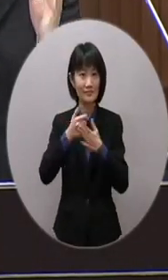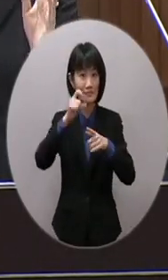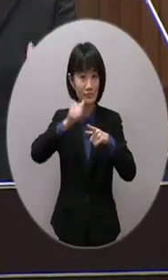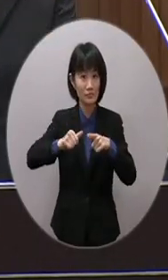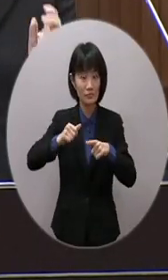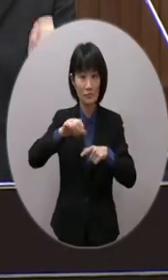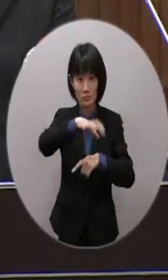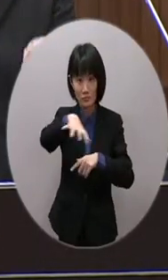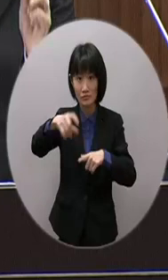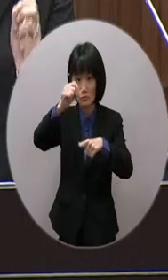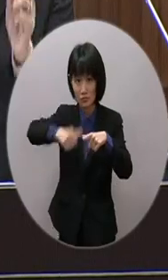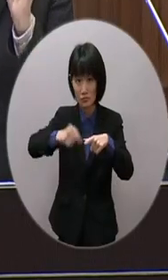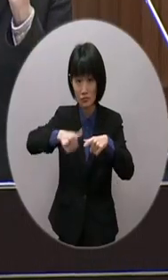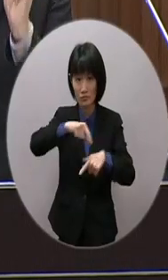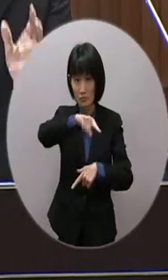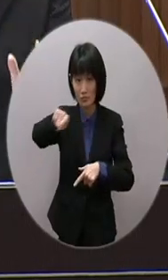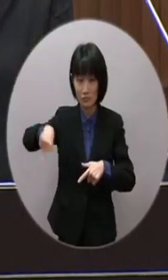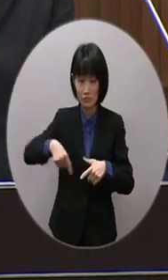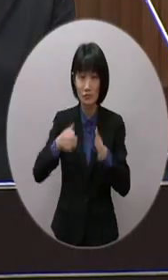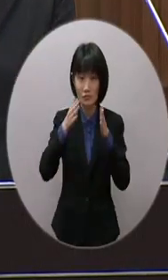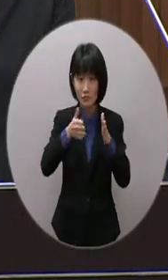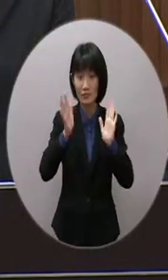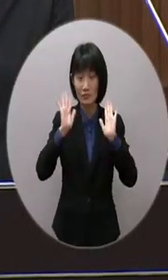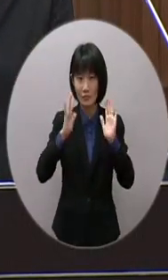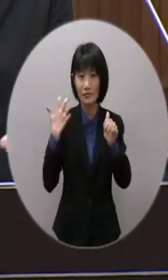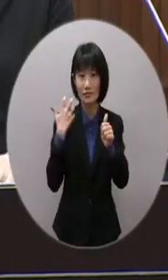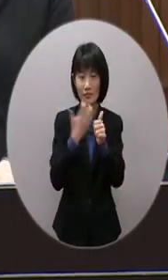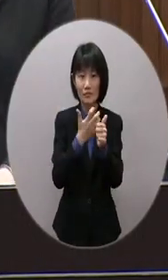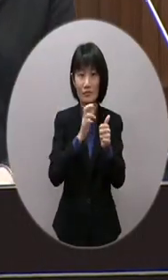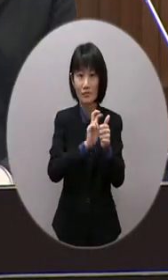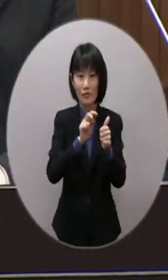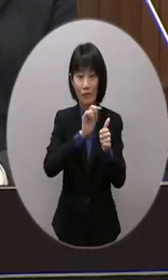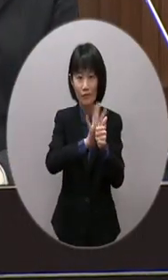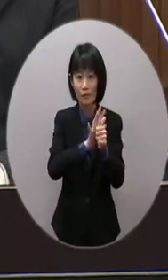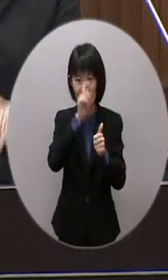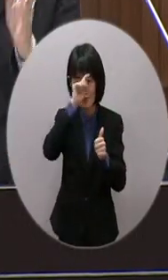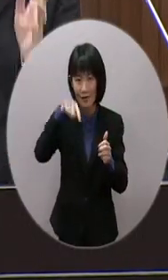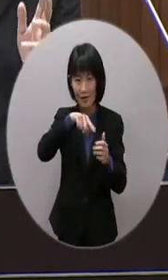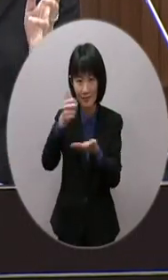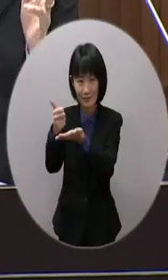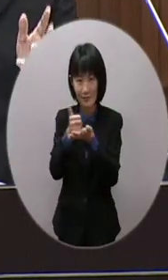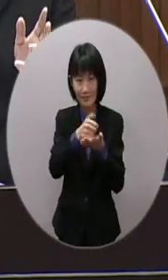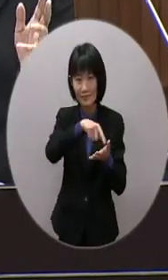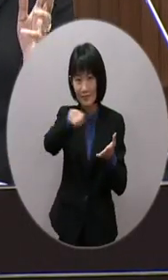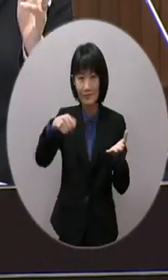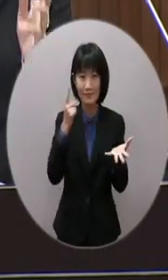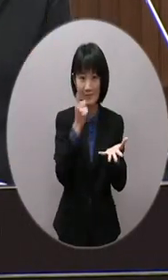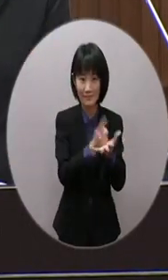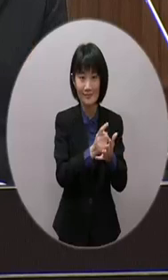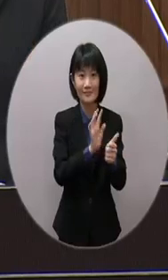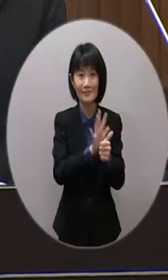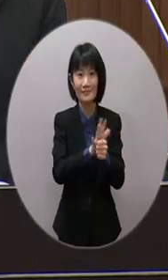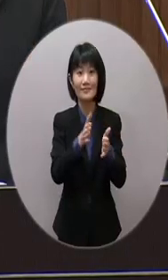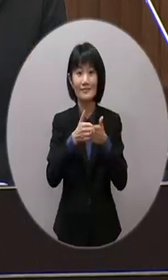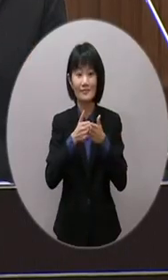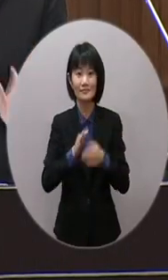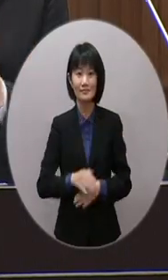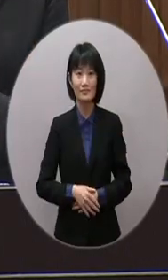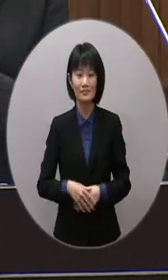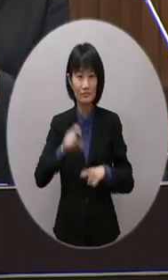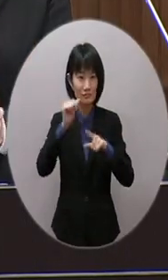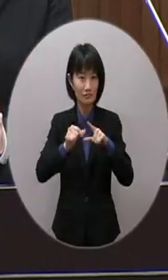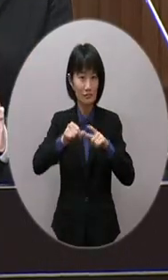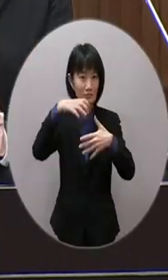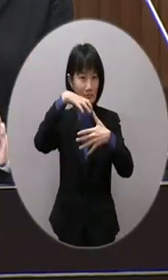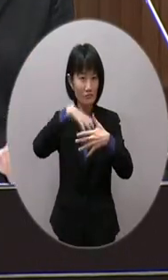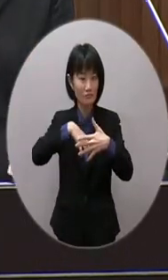来投入进入这样的一个幼儿的一个照顾哈。那其实企业托儿托育服务这个部分